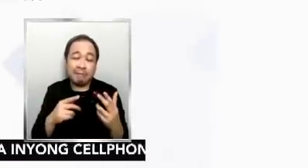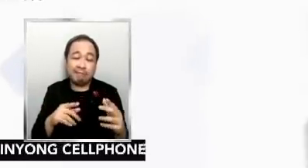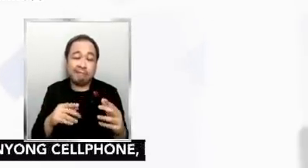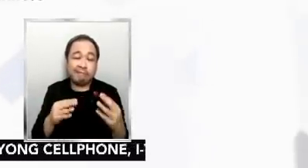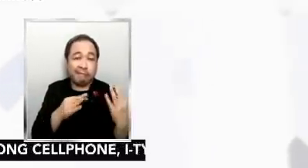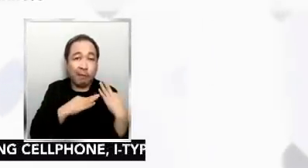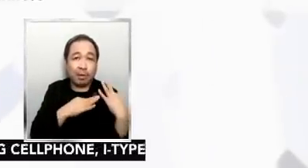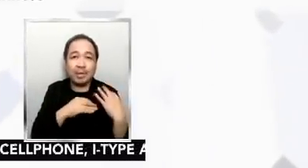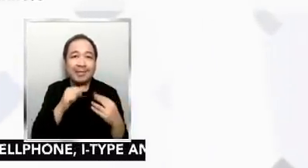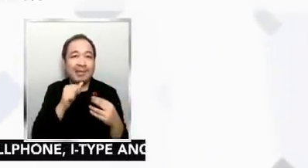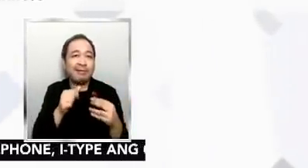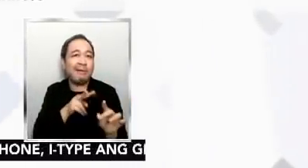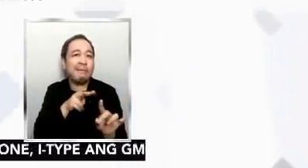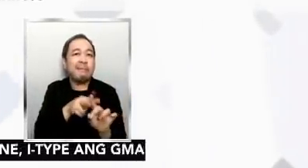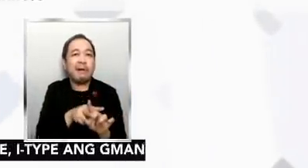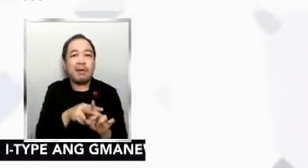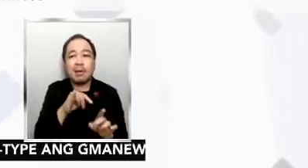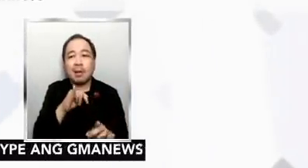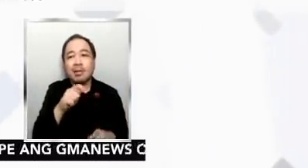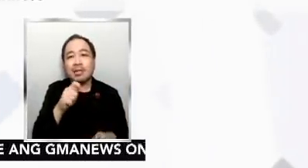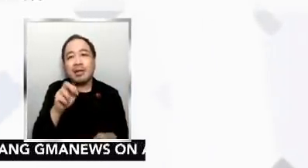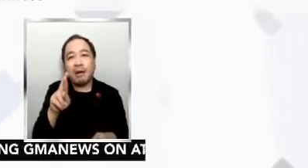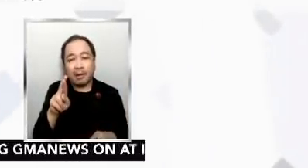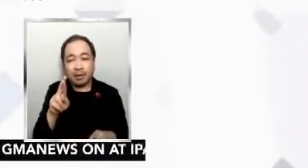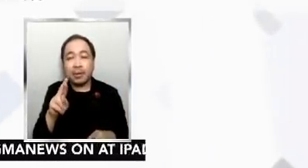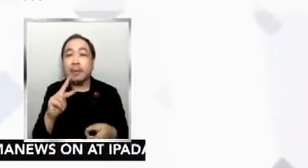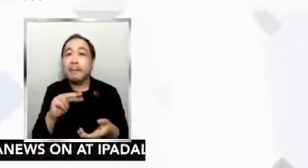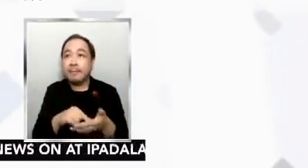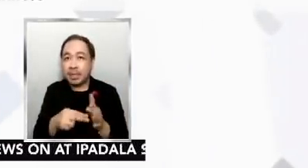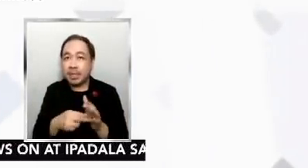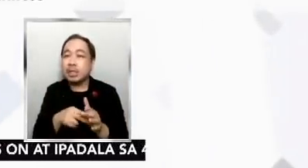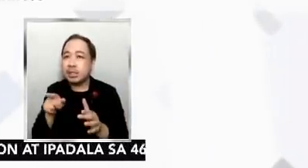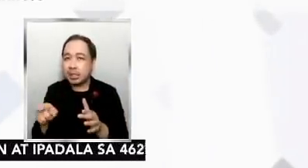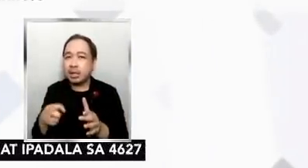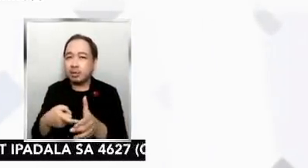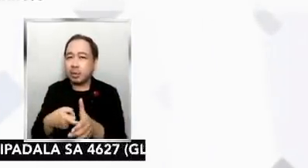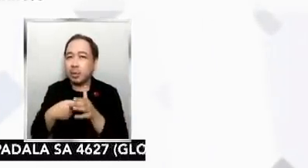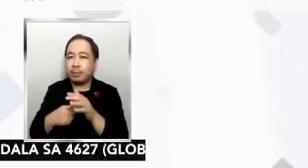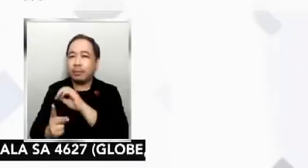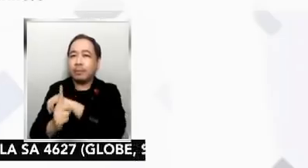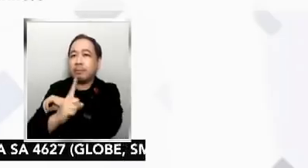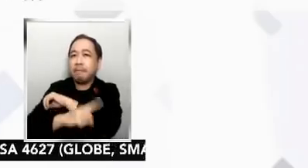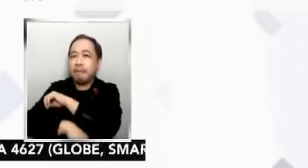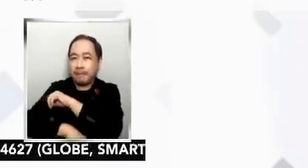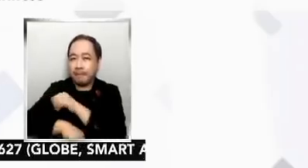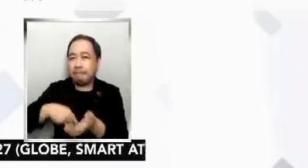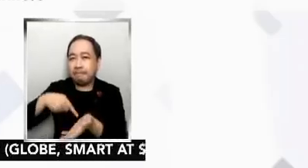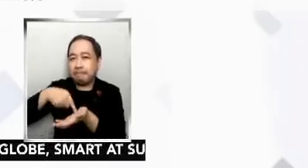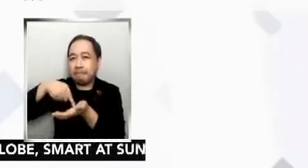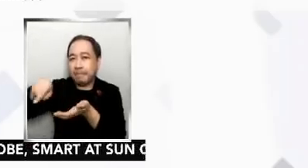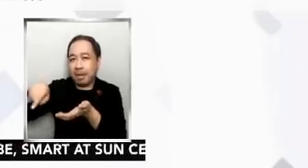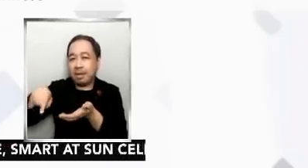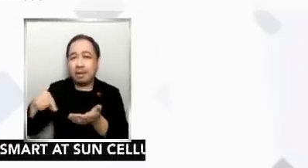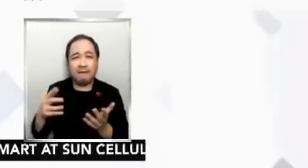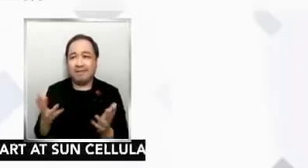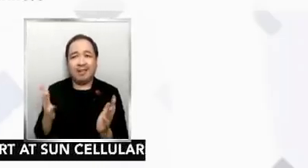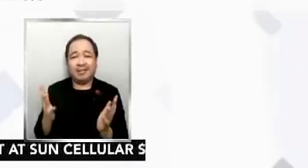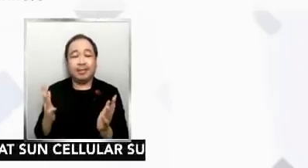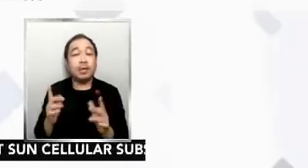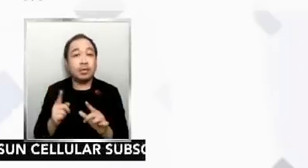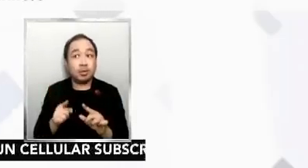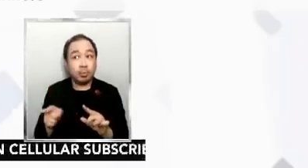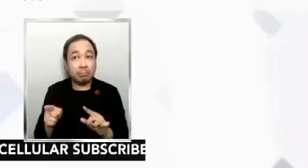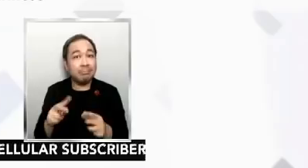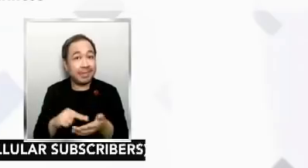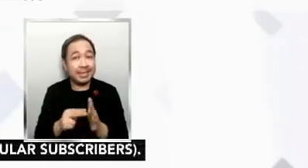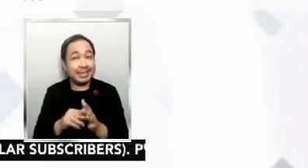for which he was meted a penalty of a fine. So, maling-mali yung